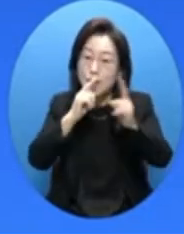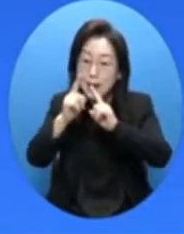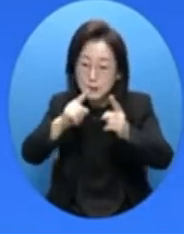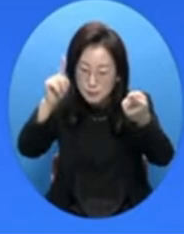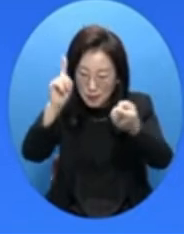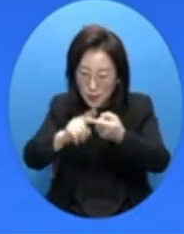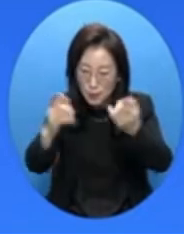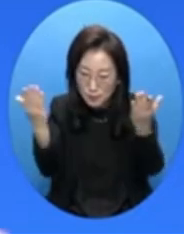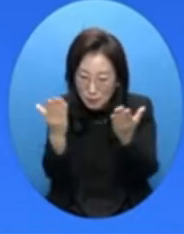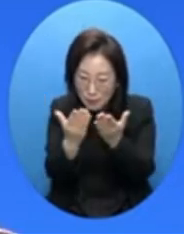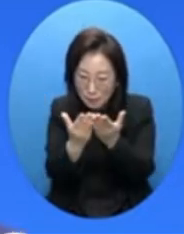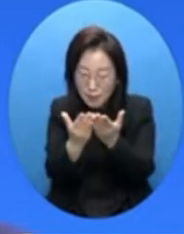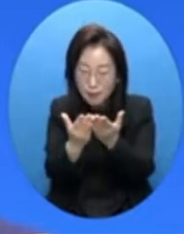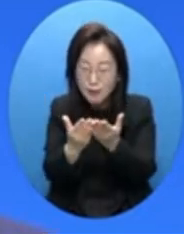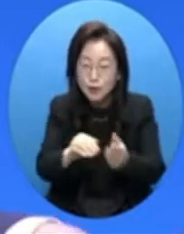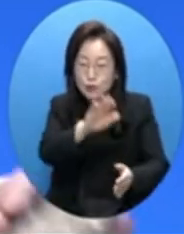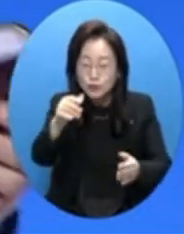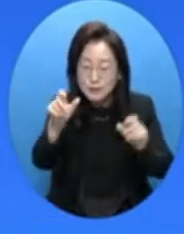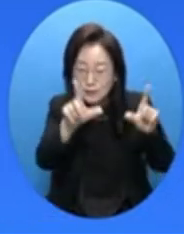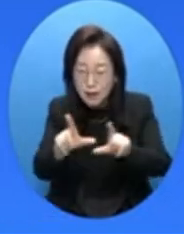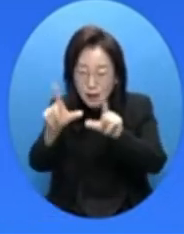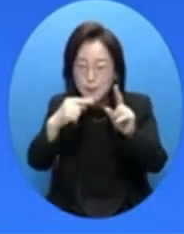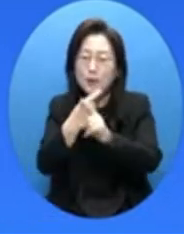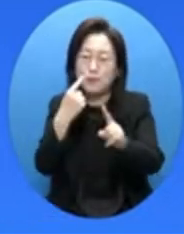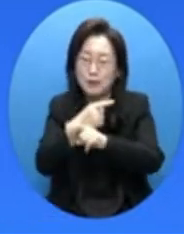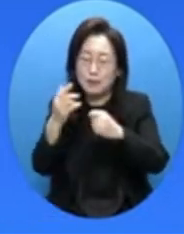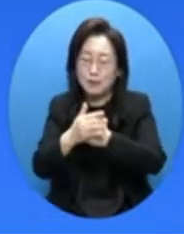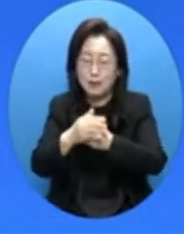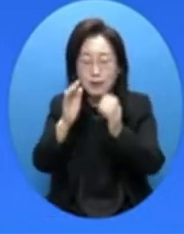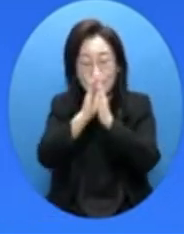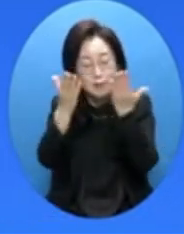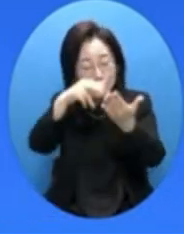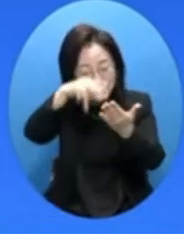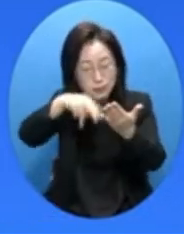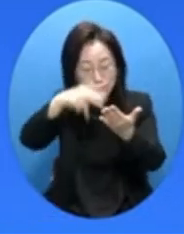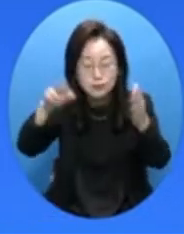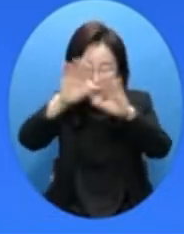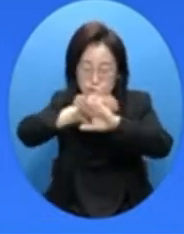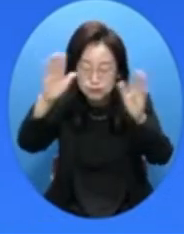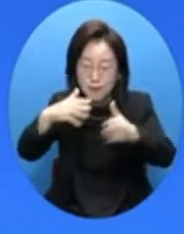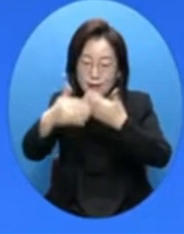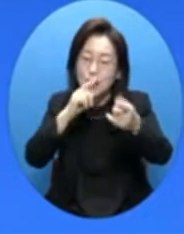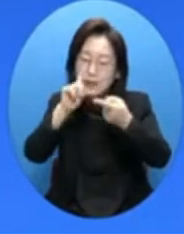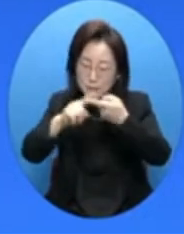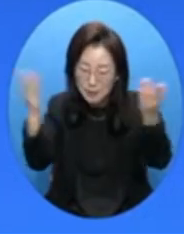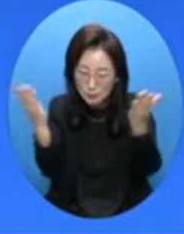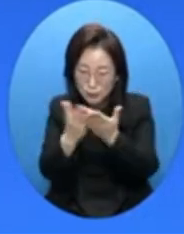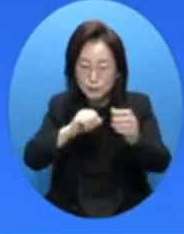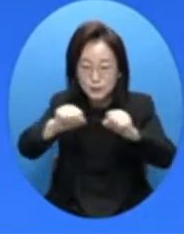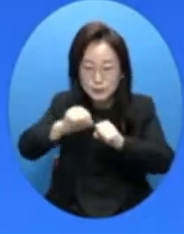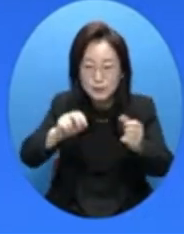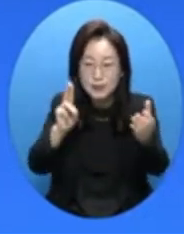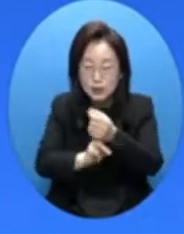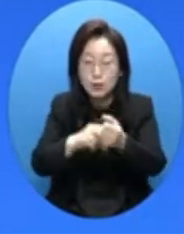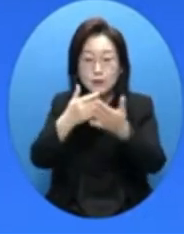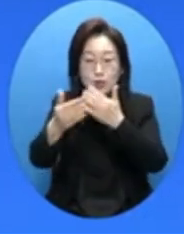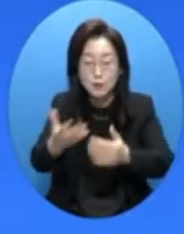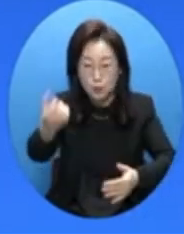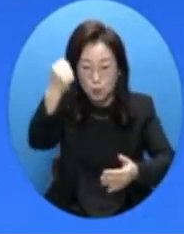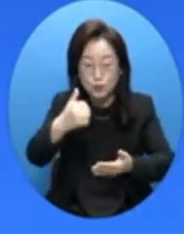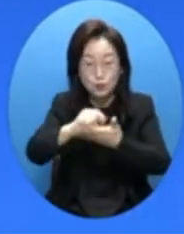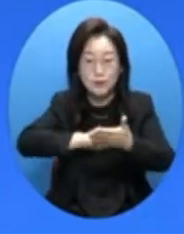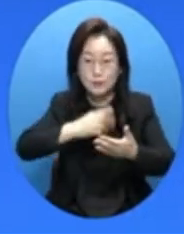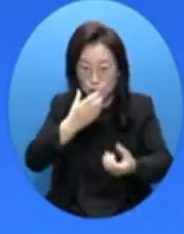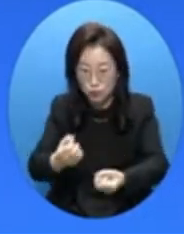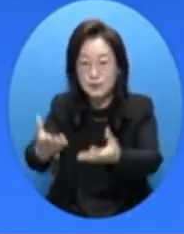여러분의 삶이 바뀐다는 것을 알고 주야로 말씀을 묵상하고 말씀을 붙잡고 말씀 안에서 위대한 기적을 체험하며 살아가는 여러분 모두 다 되기를 주님의